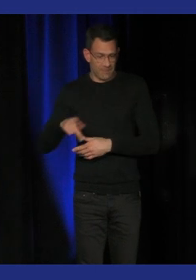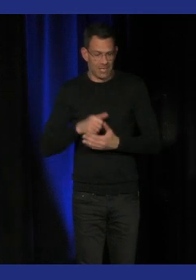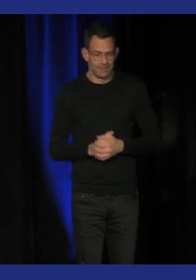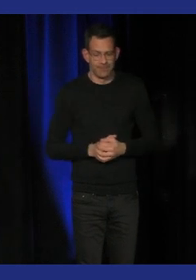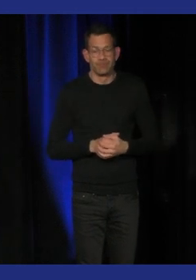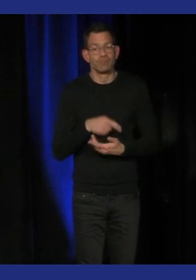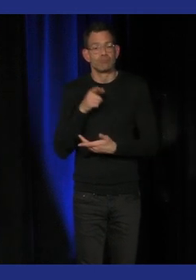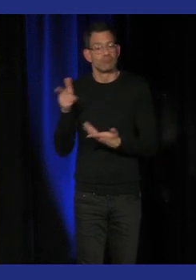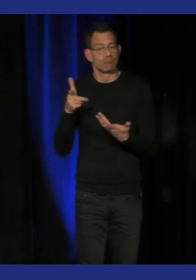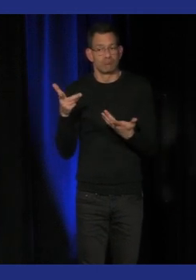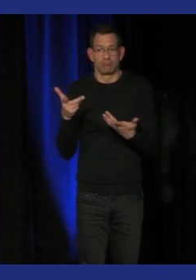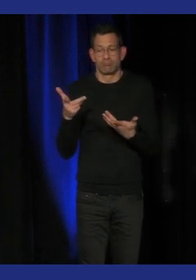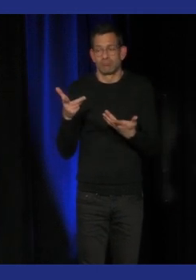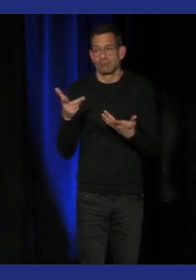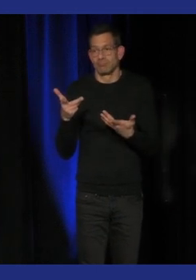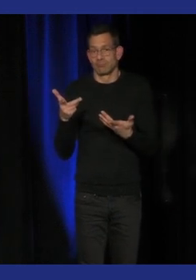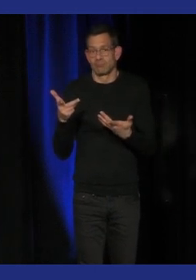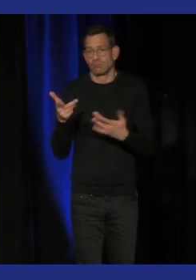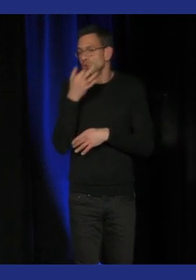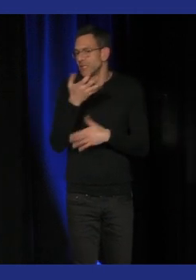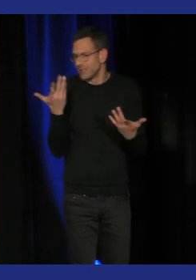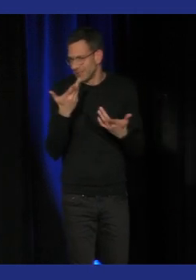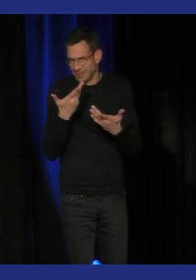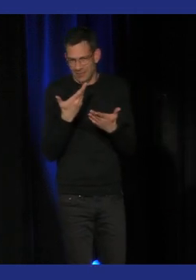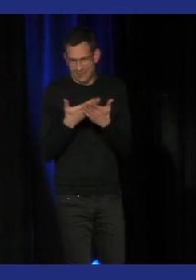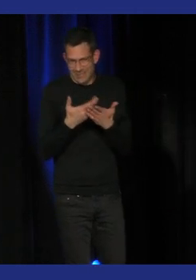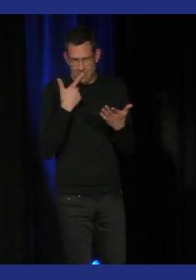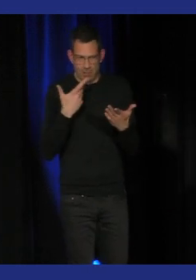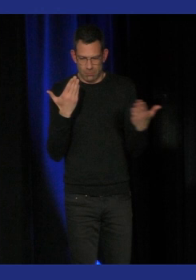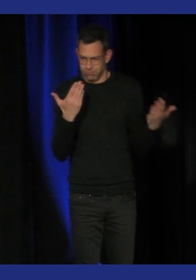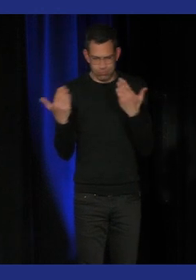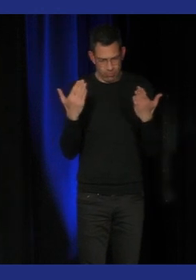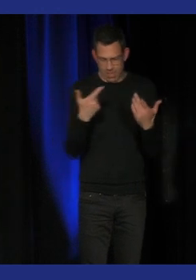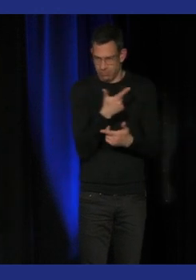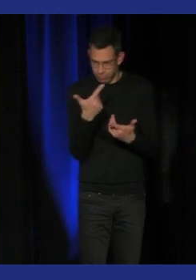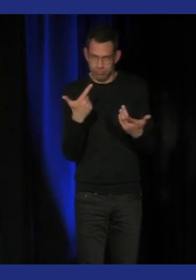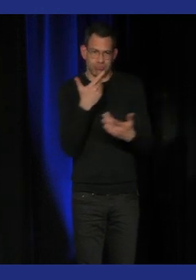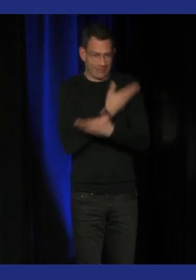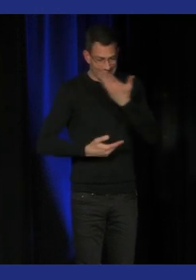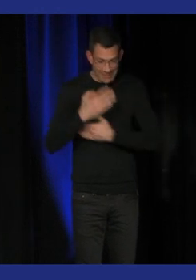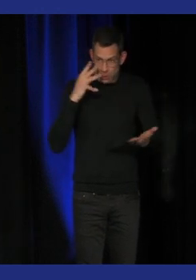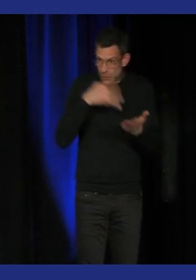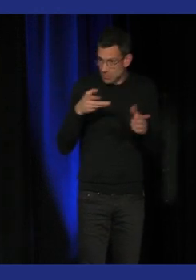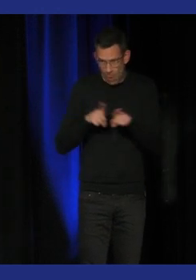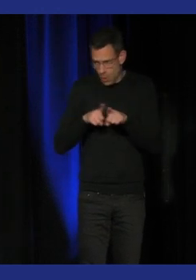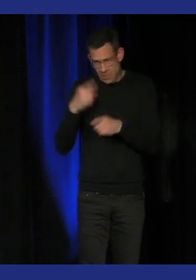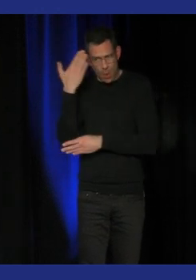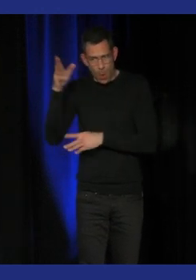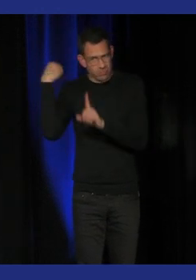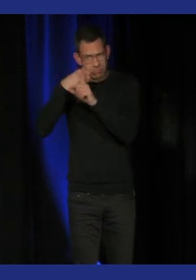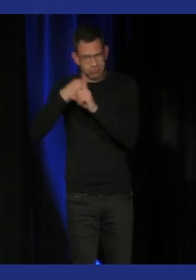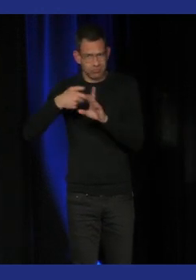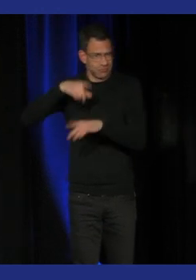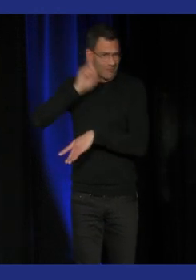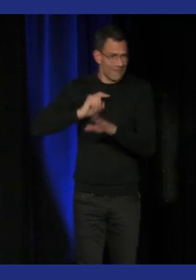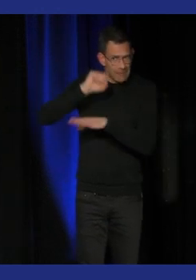il va naître de ce qu'on vient de dire, là, du modèle social, des disability studies, mais aussi de tous les apports féministes et queer.